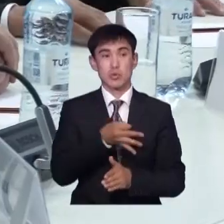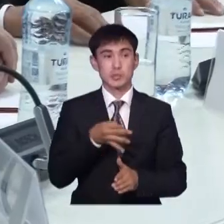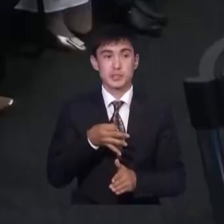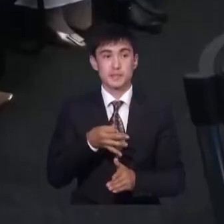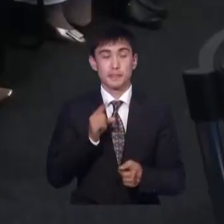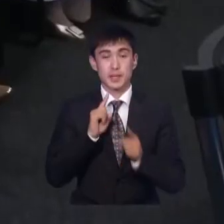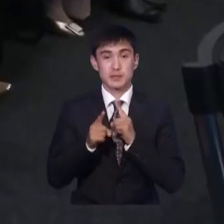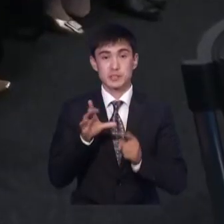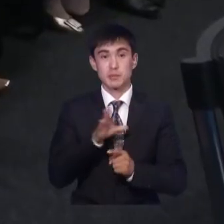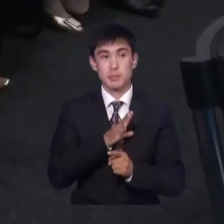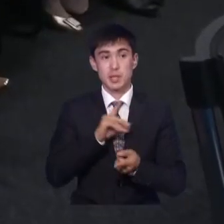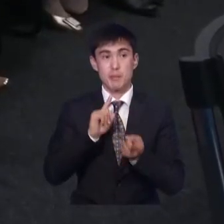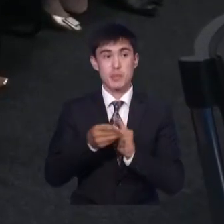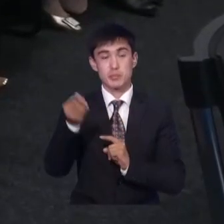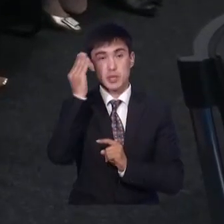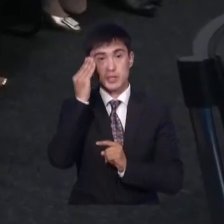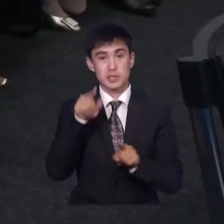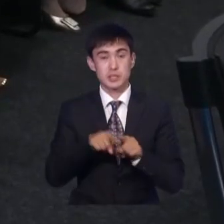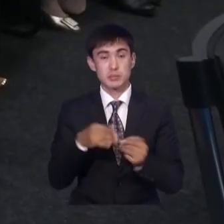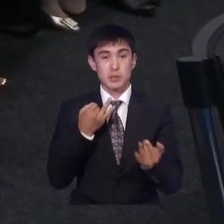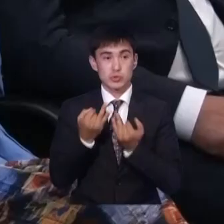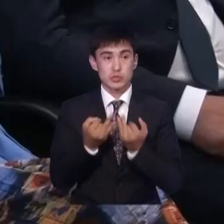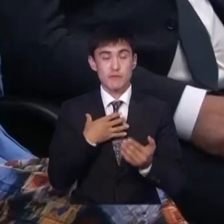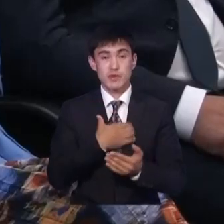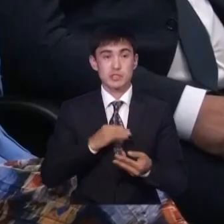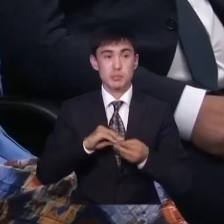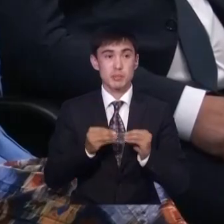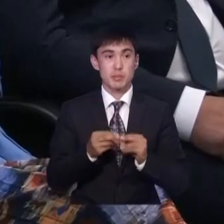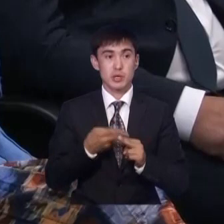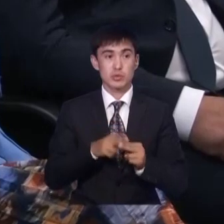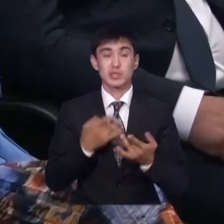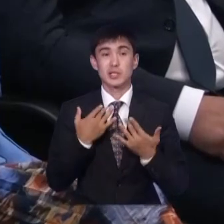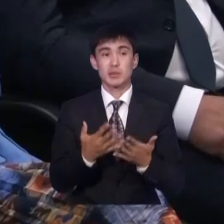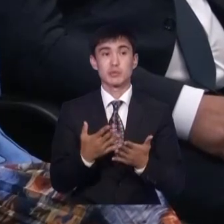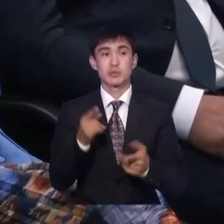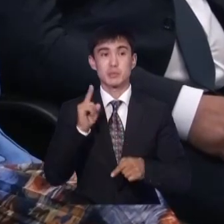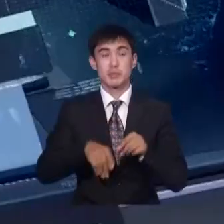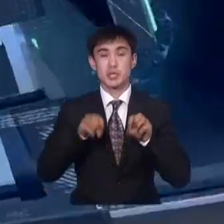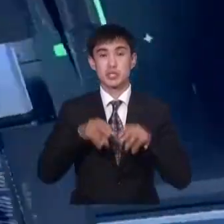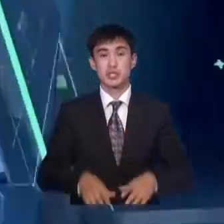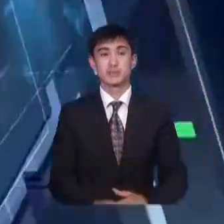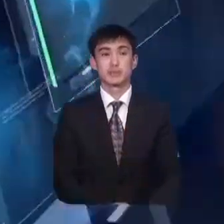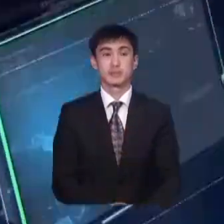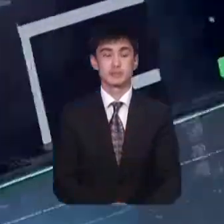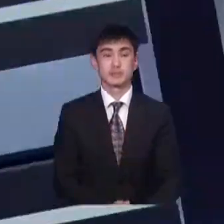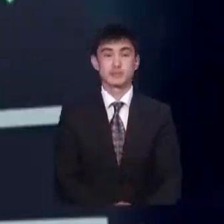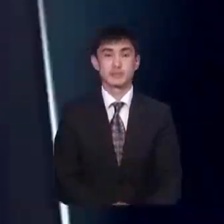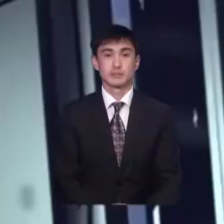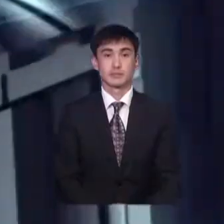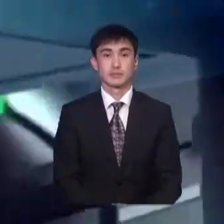На совещании состоялся обмен мнениями. Также были обсуждены актуальные проблемы, которые требуют немедленного решения.